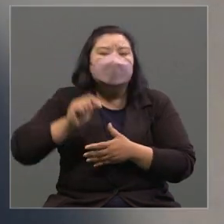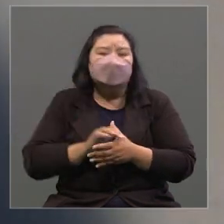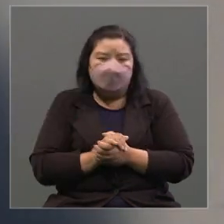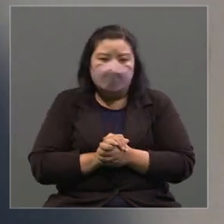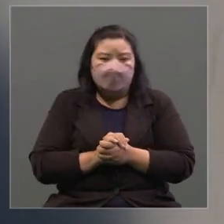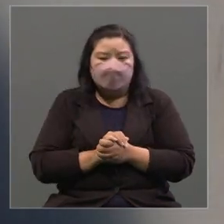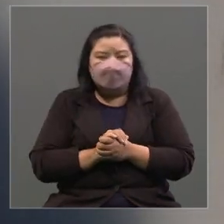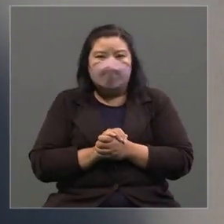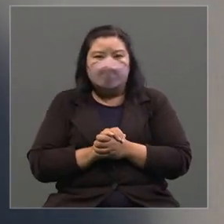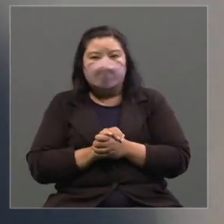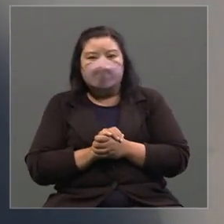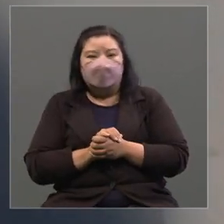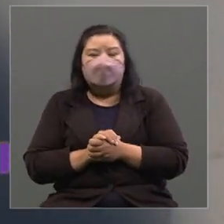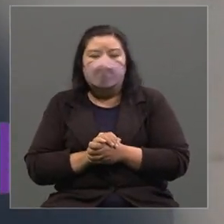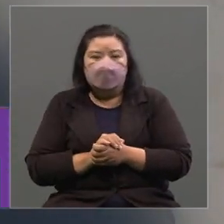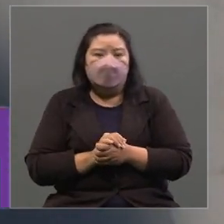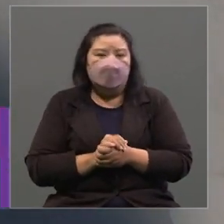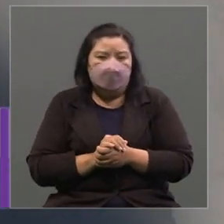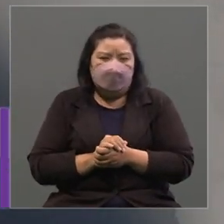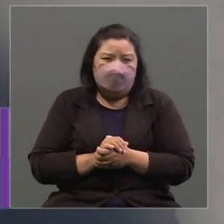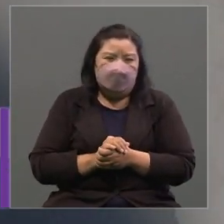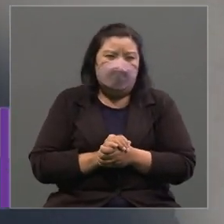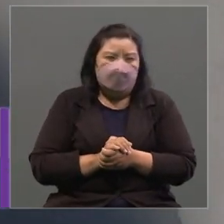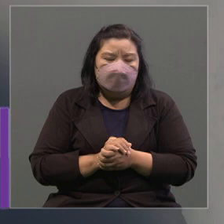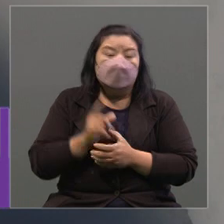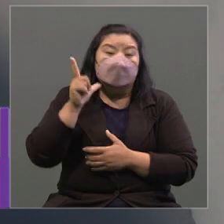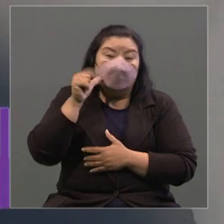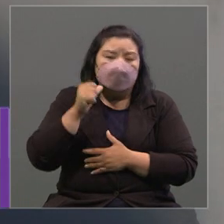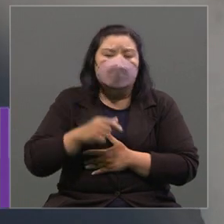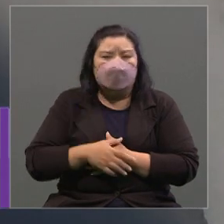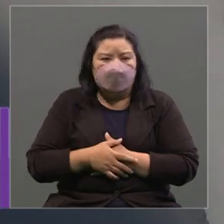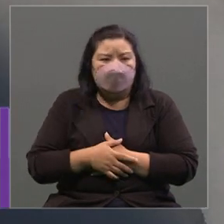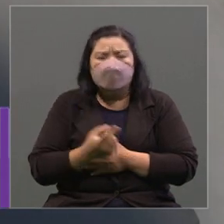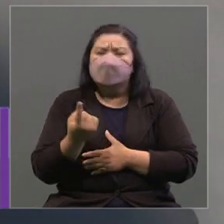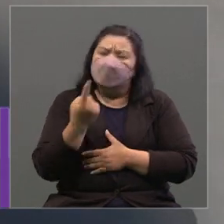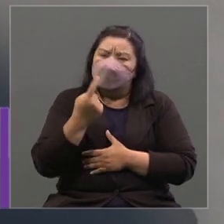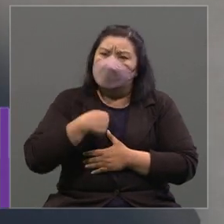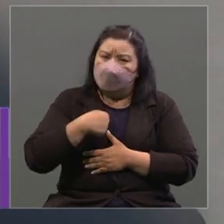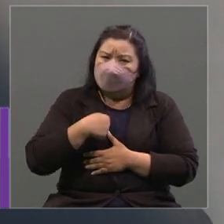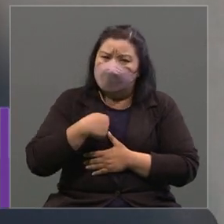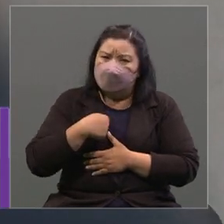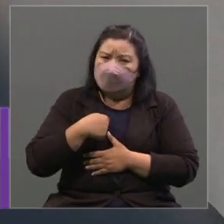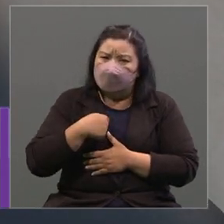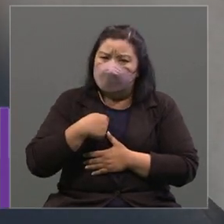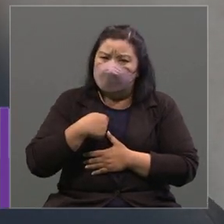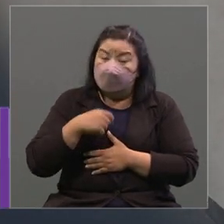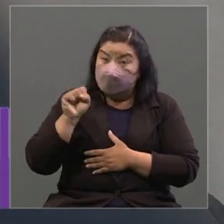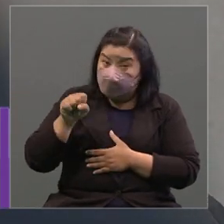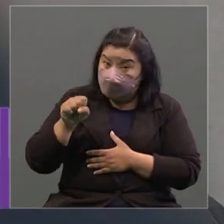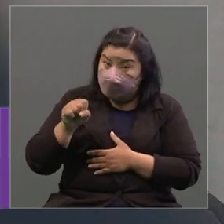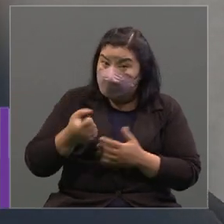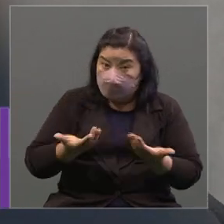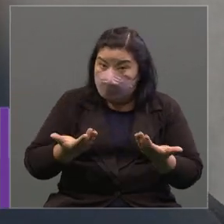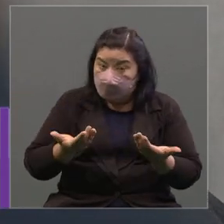เขาไม่ชอบเขาชอบว่าชอบด่า ชอบว่าชอบด่าเราหรือว่า อยาก